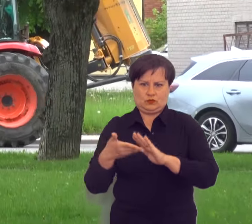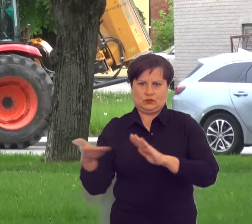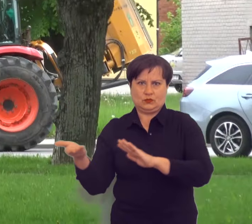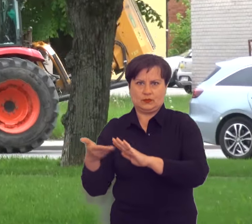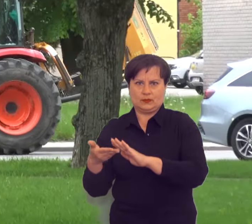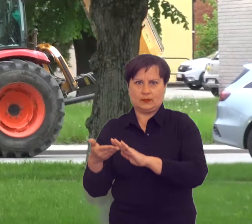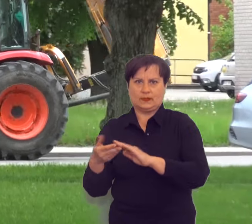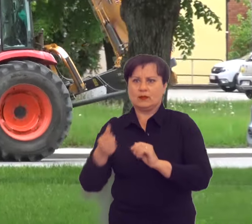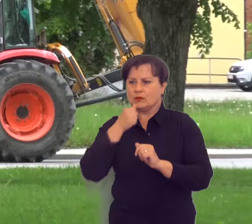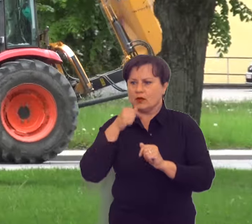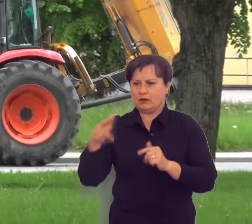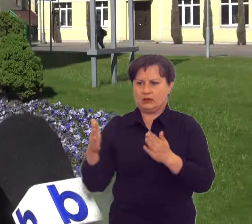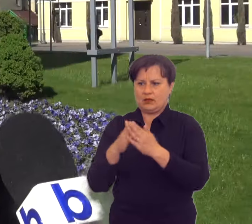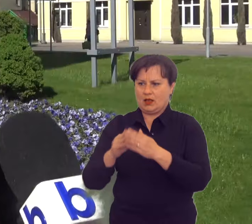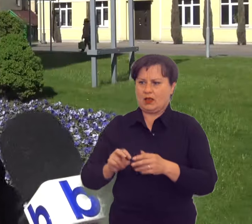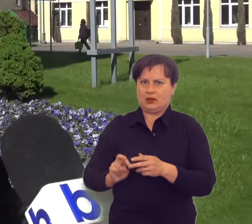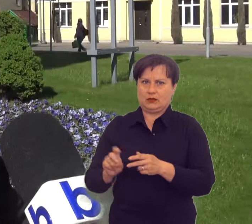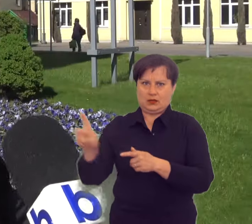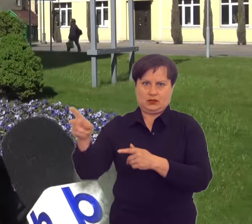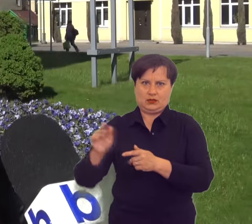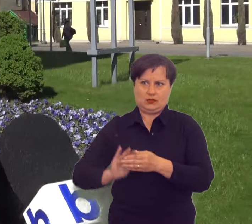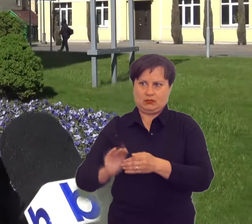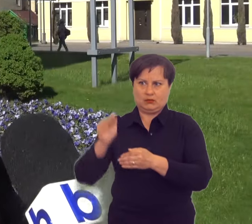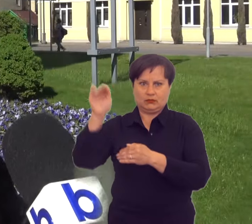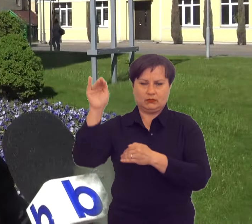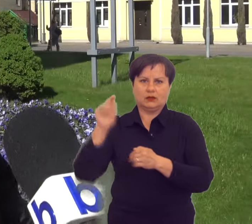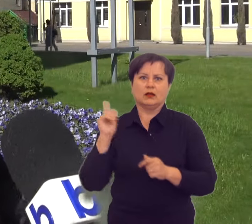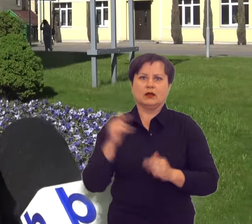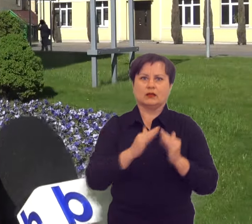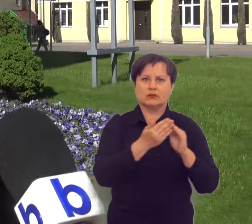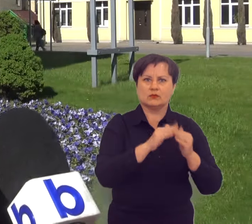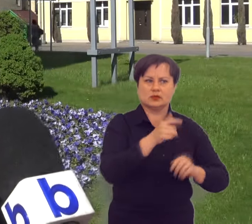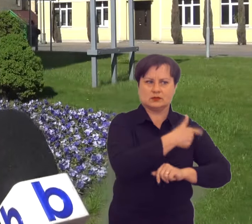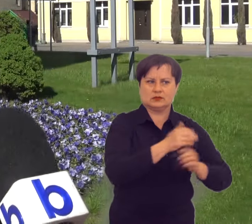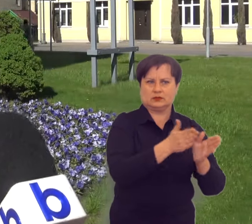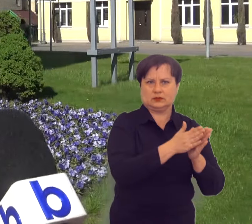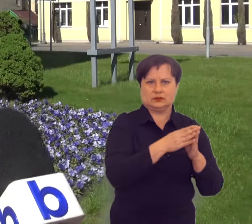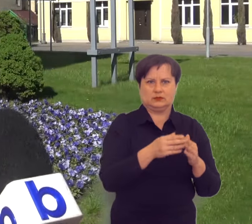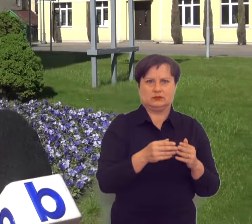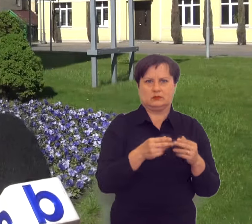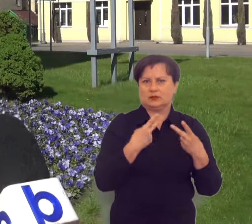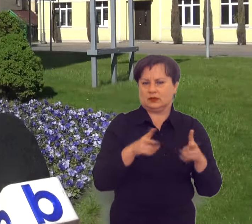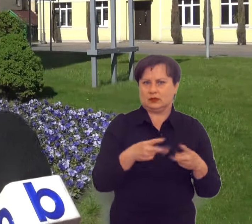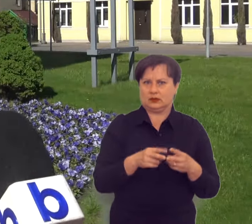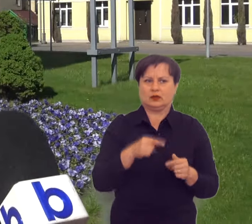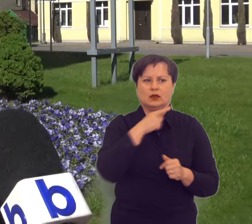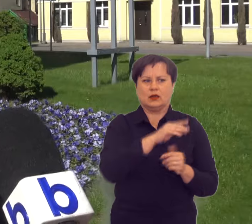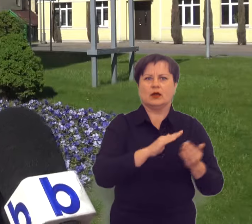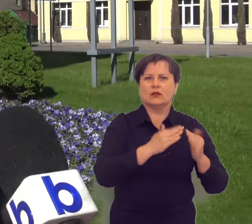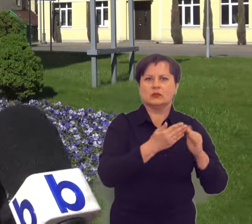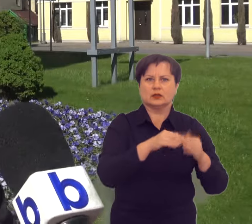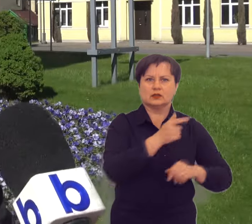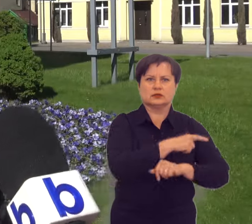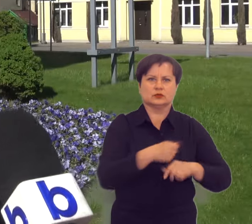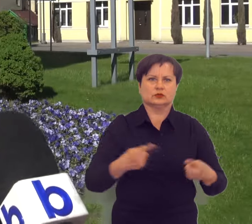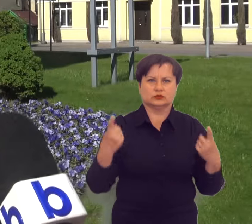ten visiškai prie pat įėjimo į namą, kad šienautų miesto seniūniją, nes iš tikrųjų miesto seniūnijai ir